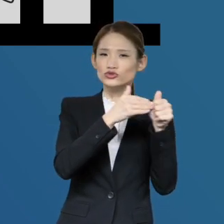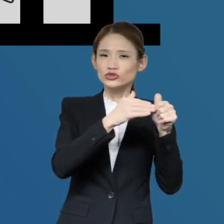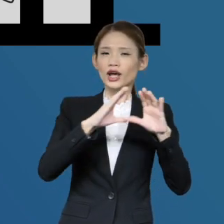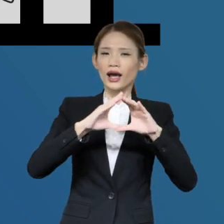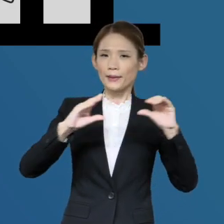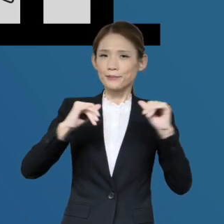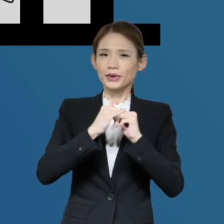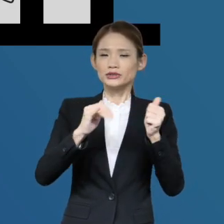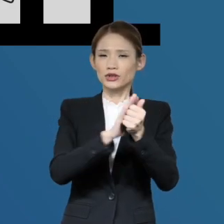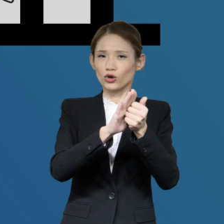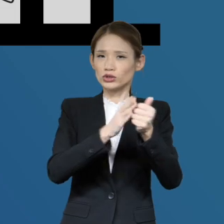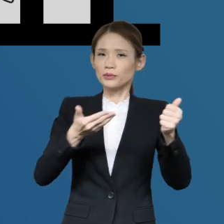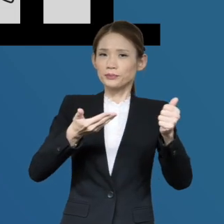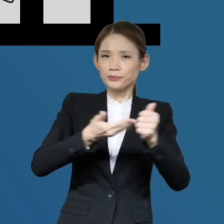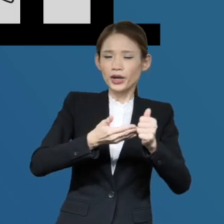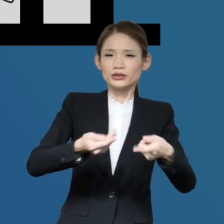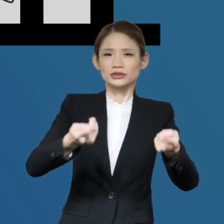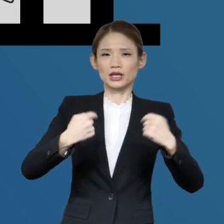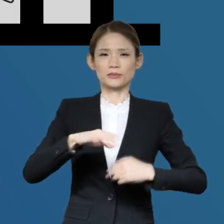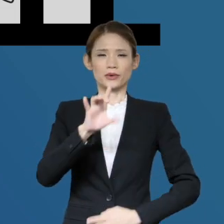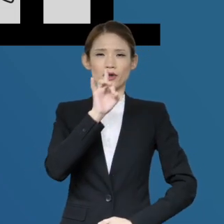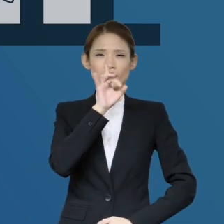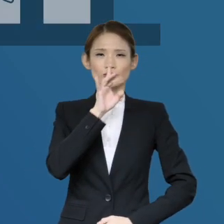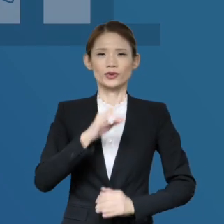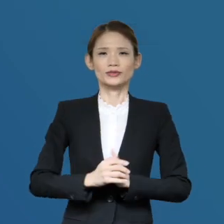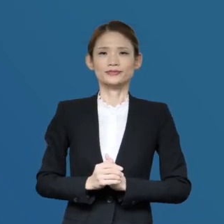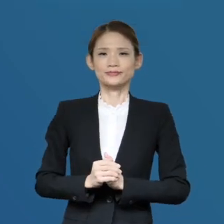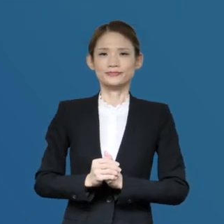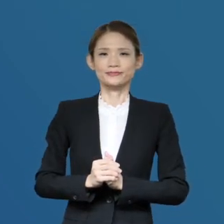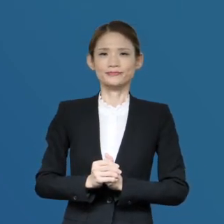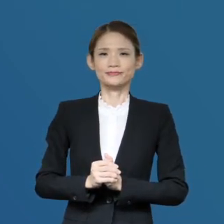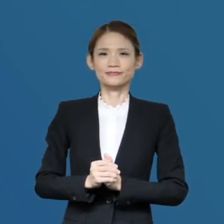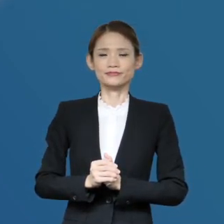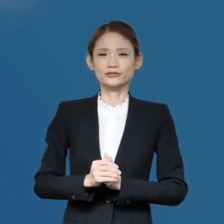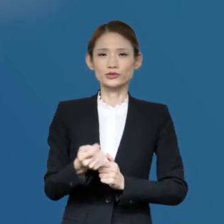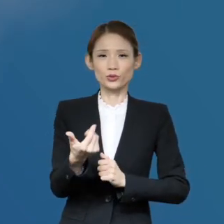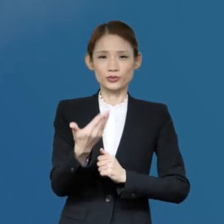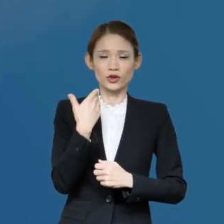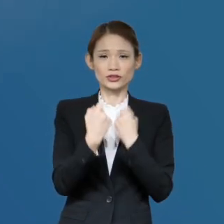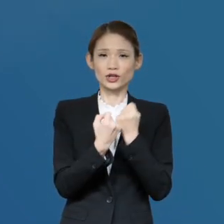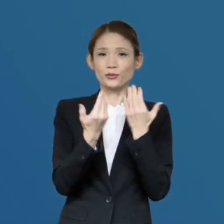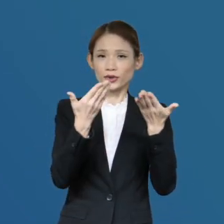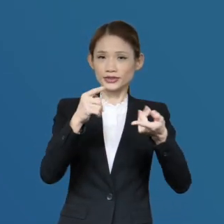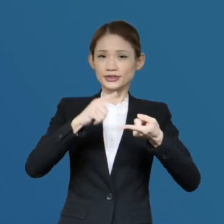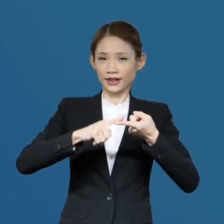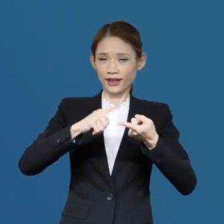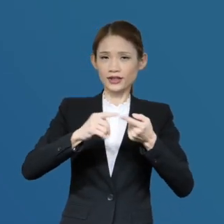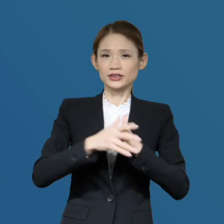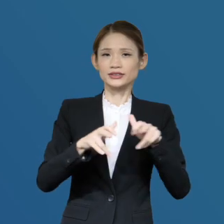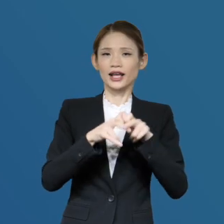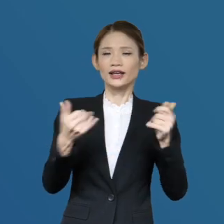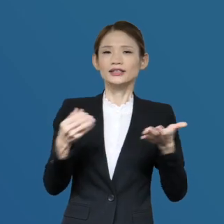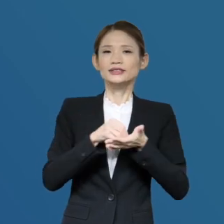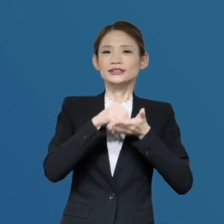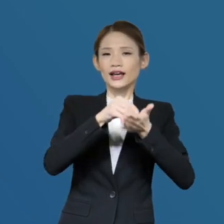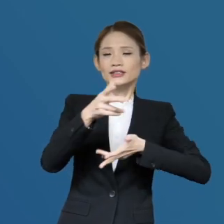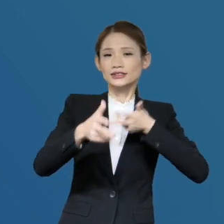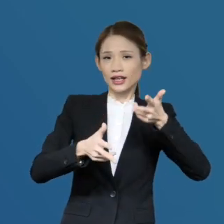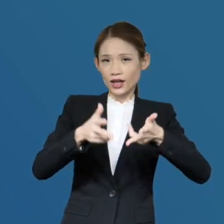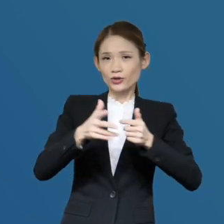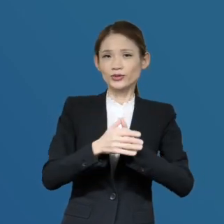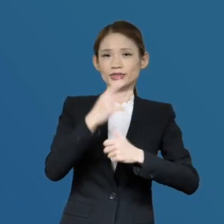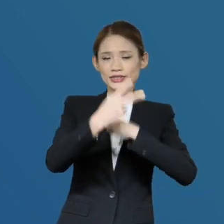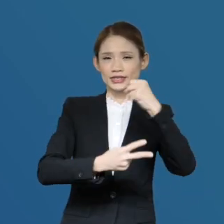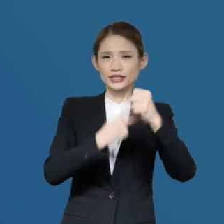안마 서비스를 제공하는 자도 참여할 수 없습니다. 앞서 말씀드린 것처럼 장애인 일자리